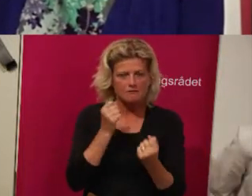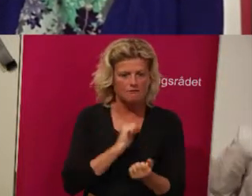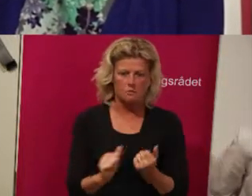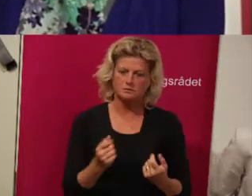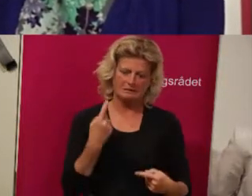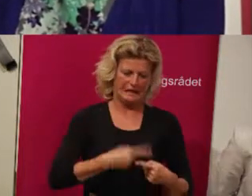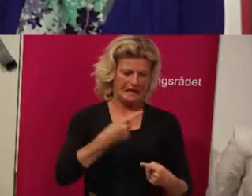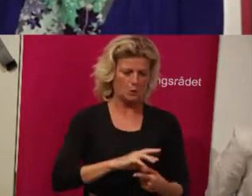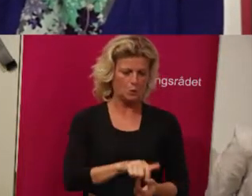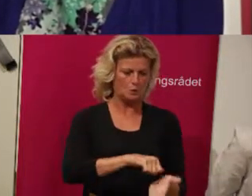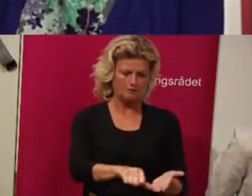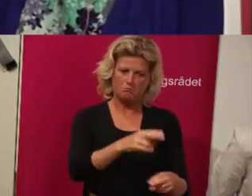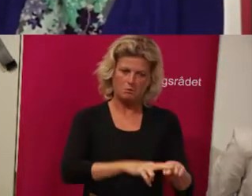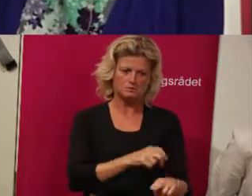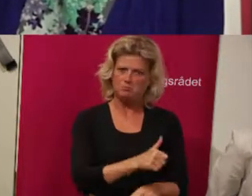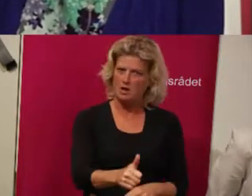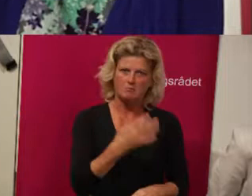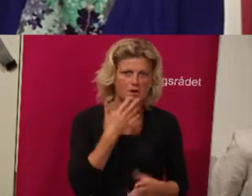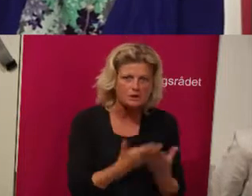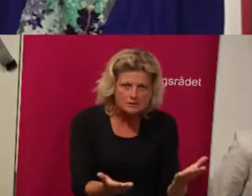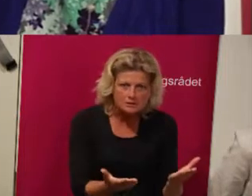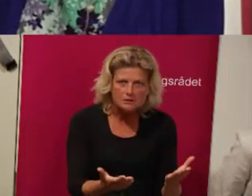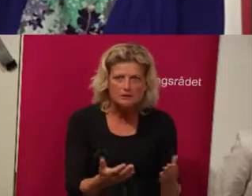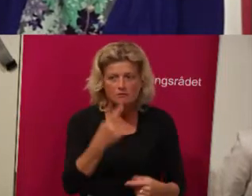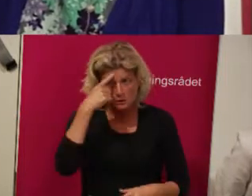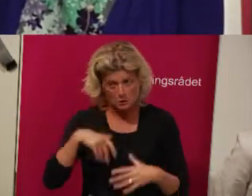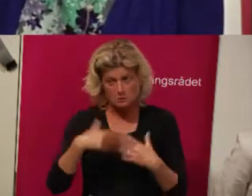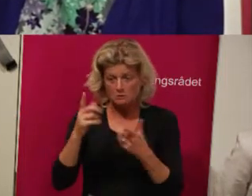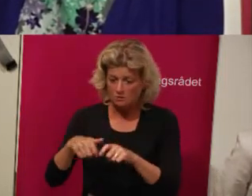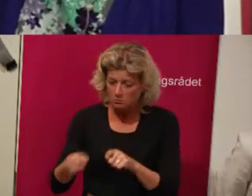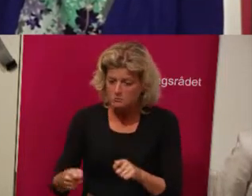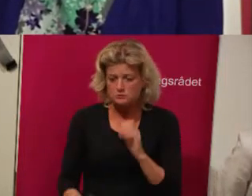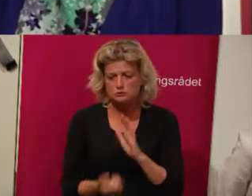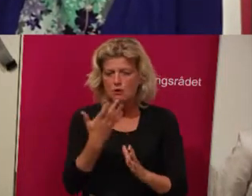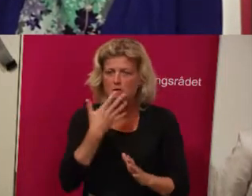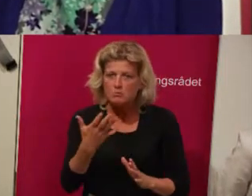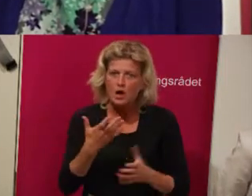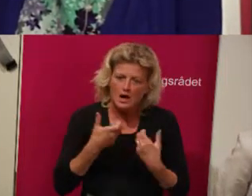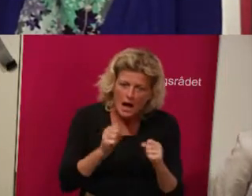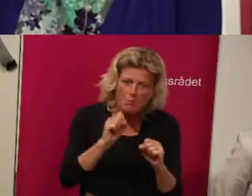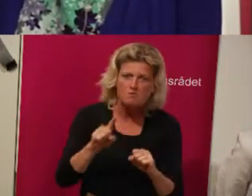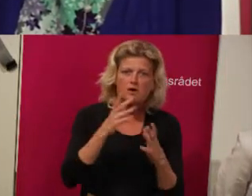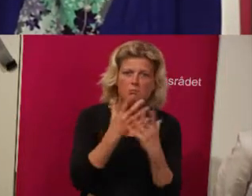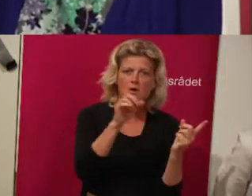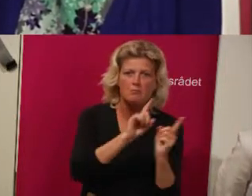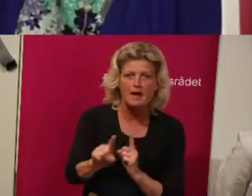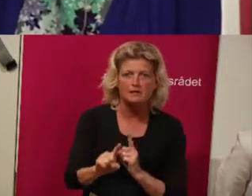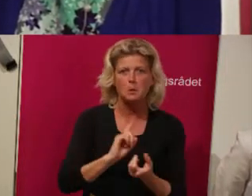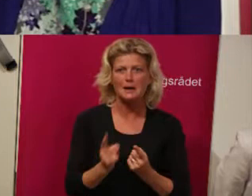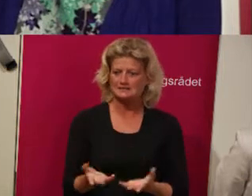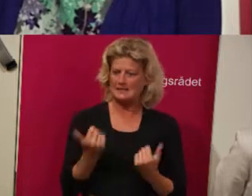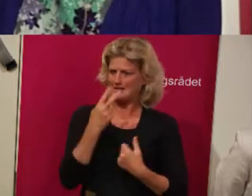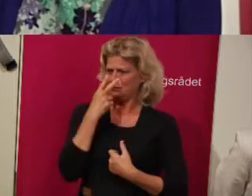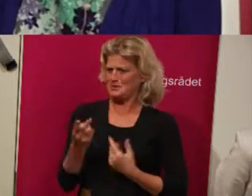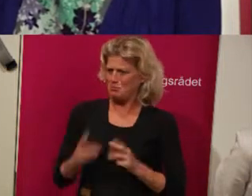skapar jättemycket engagemang för jättemånga i samhället. Så det är ett samhällsengagemang som är enormt som finns där, va? Som kanske inte alltid syns. Det kanske inte är så att